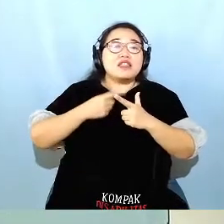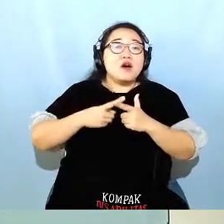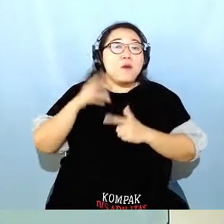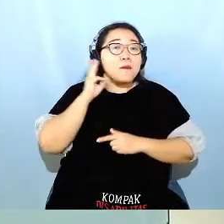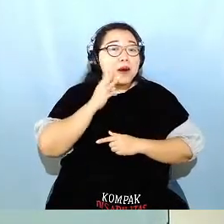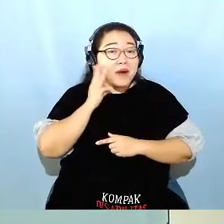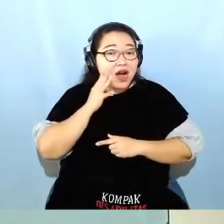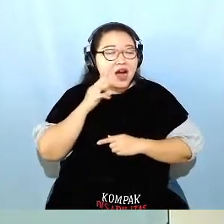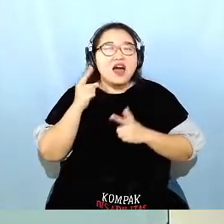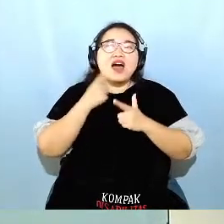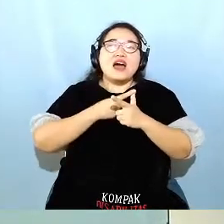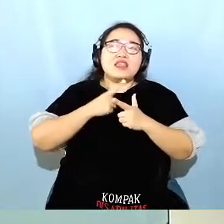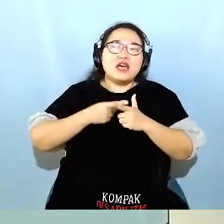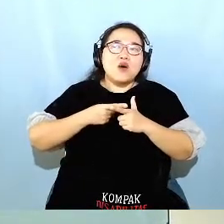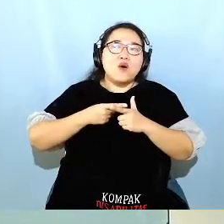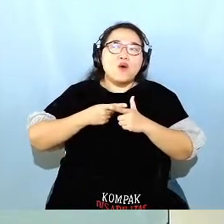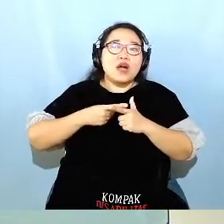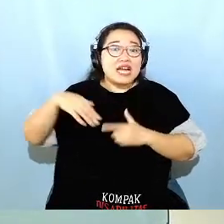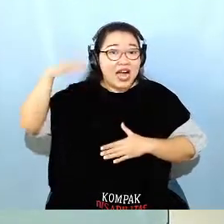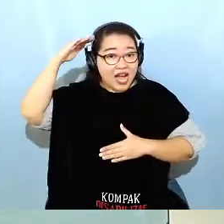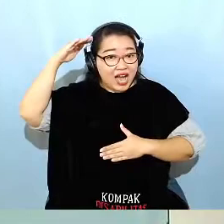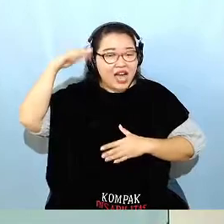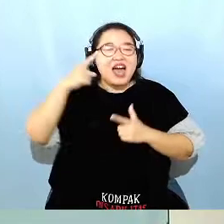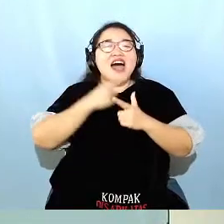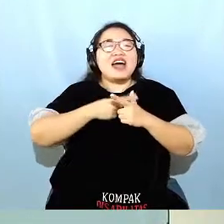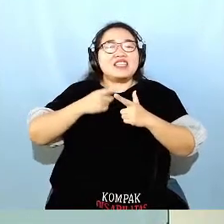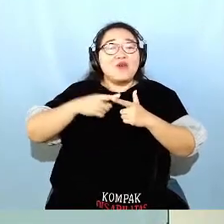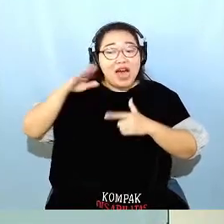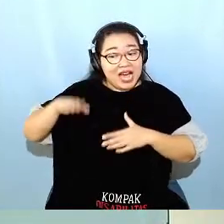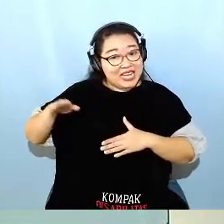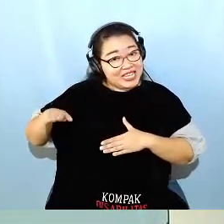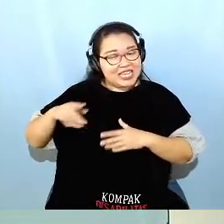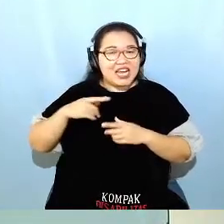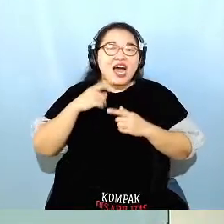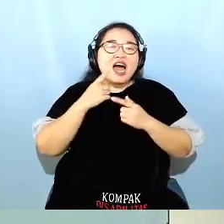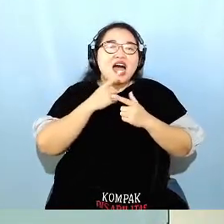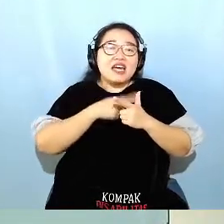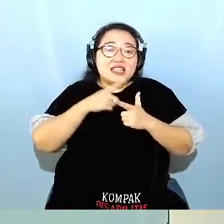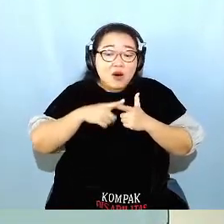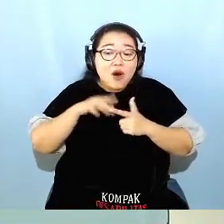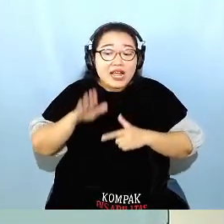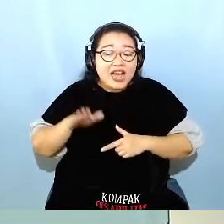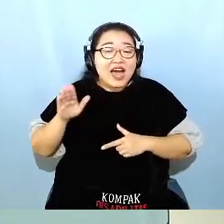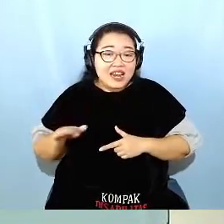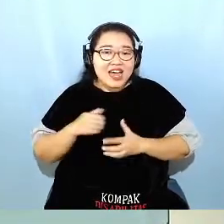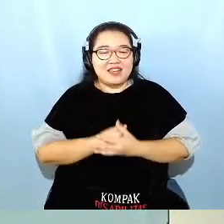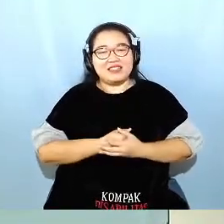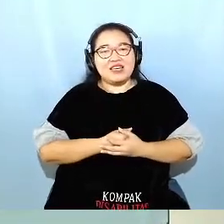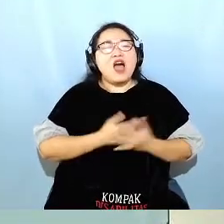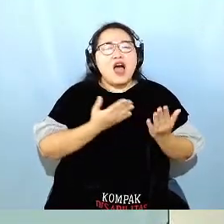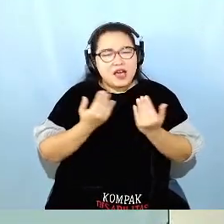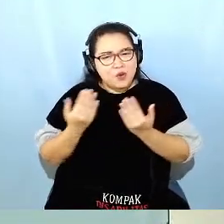Makan bersama. Dan kalaupun engkau sudah punya rumah, coba hadirkan patung Bunda